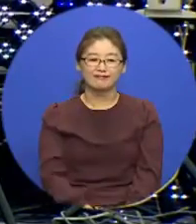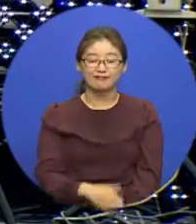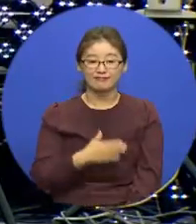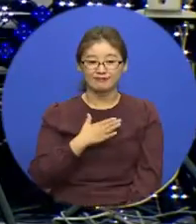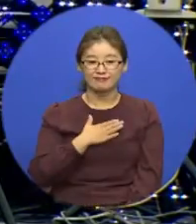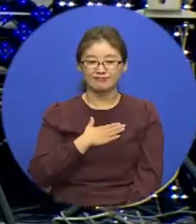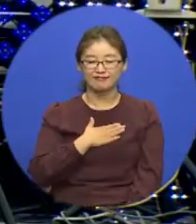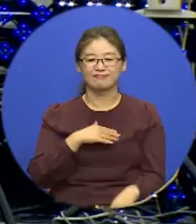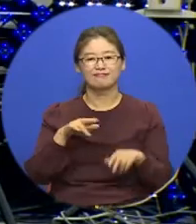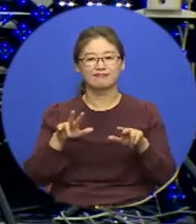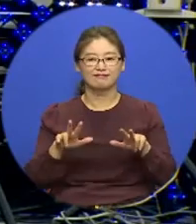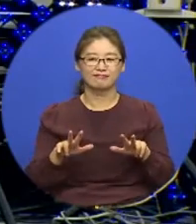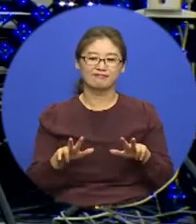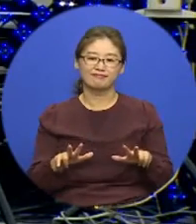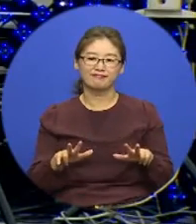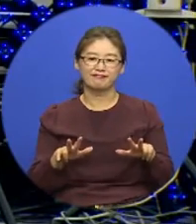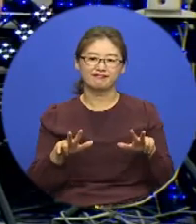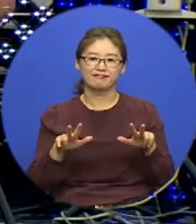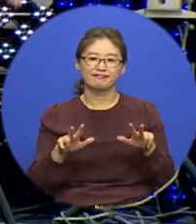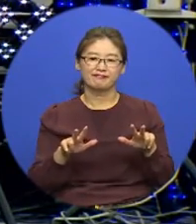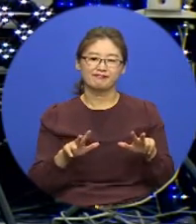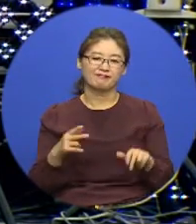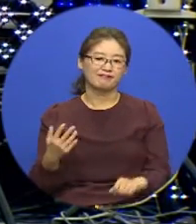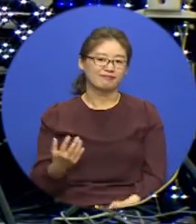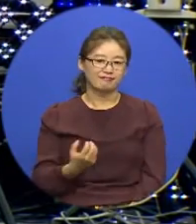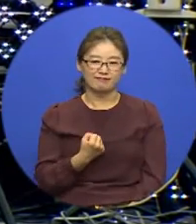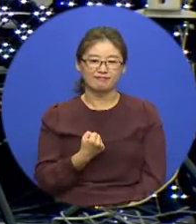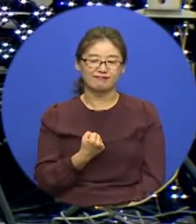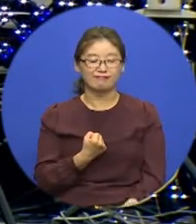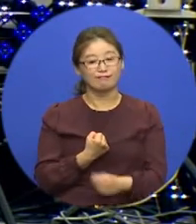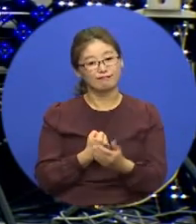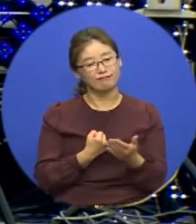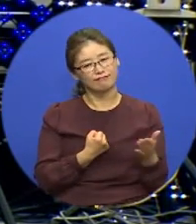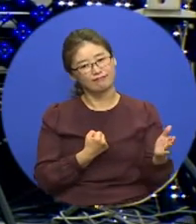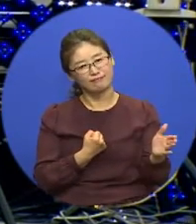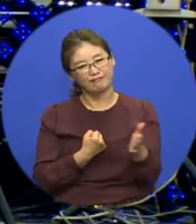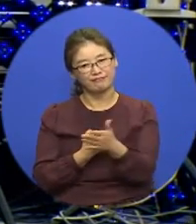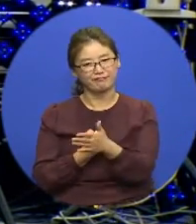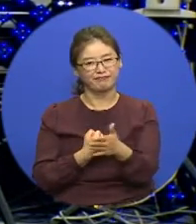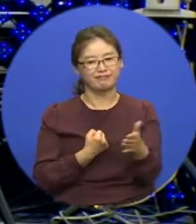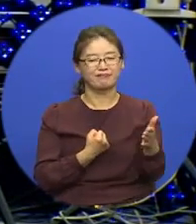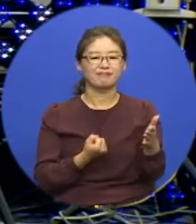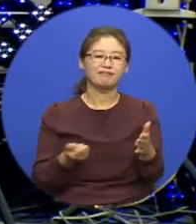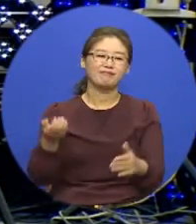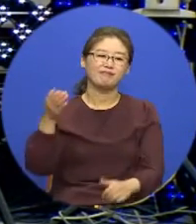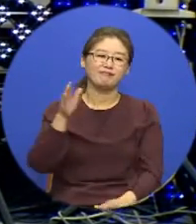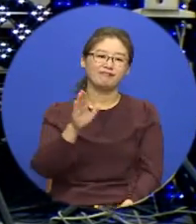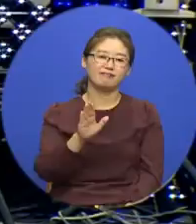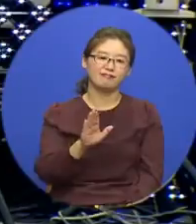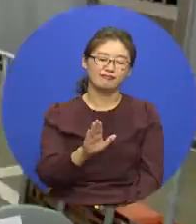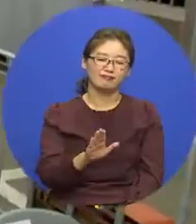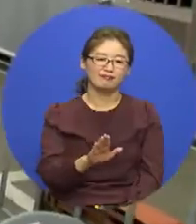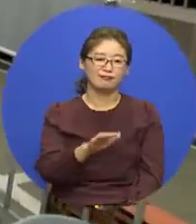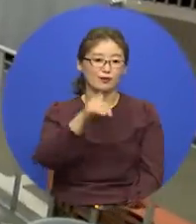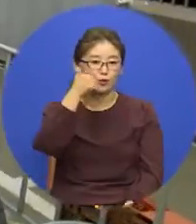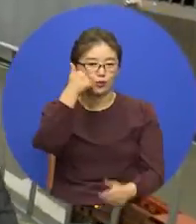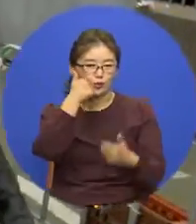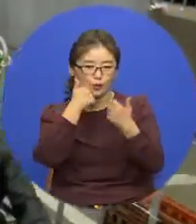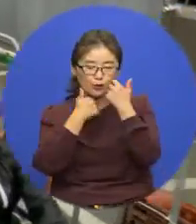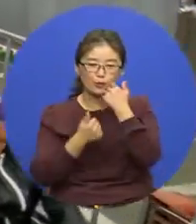난 지금 가진 것 없지만